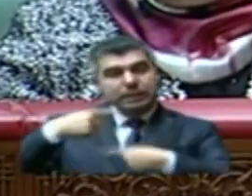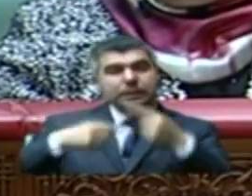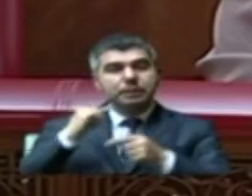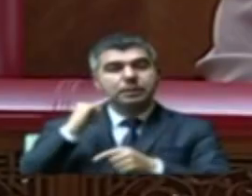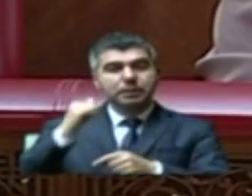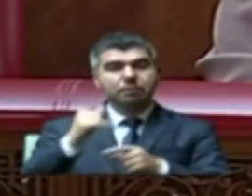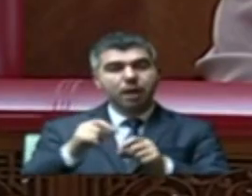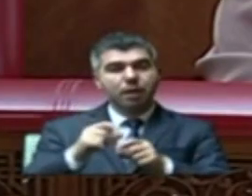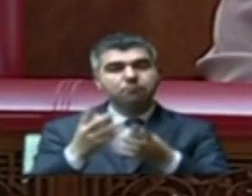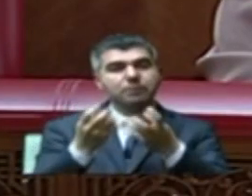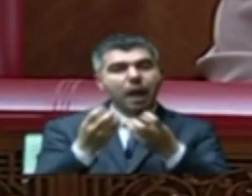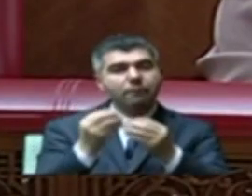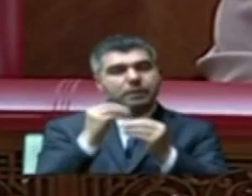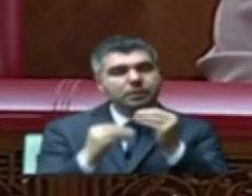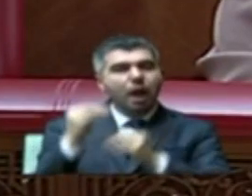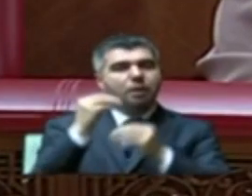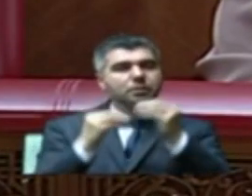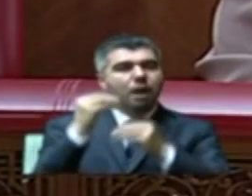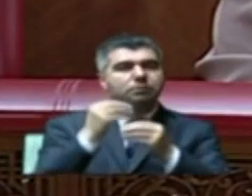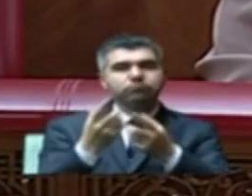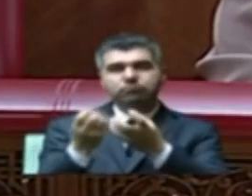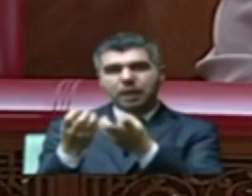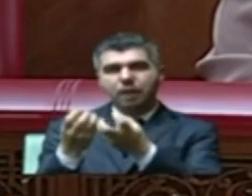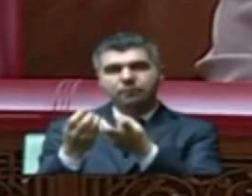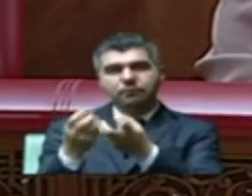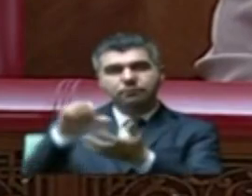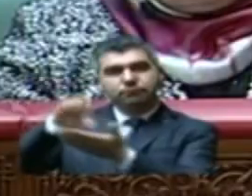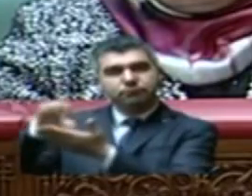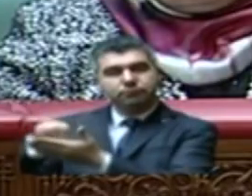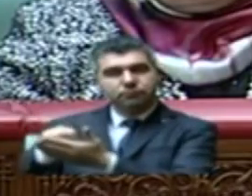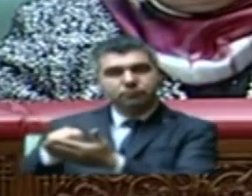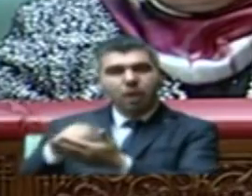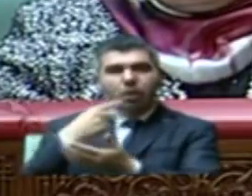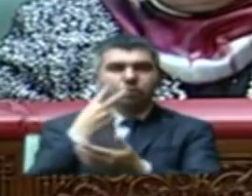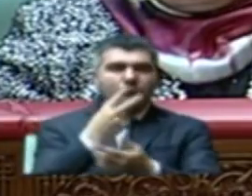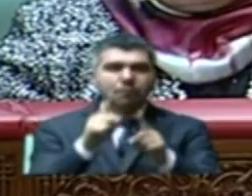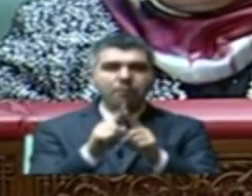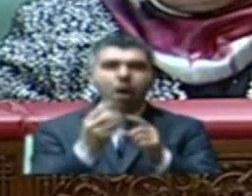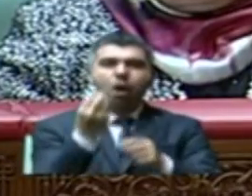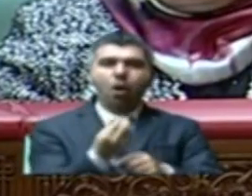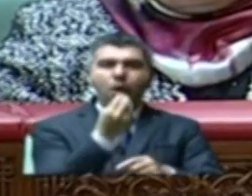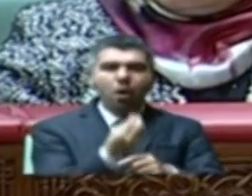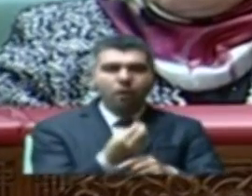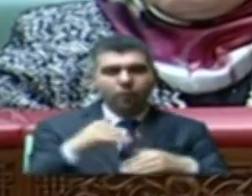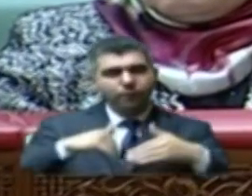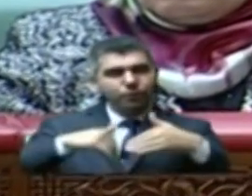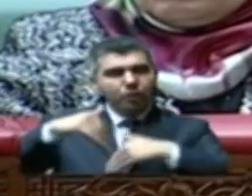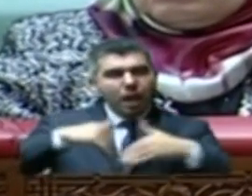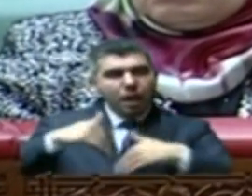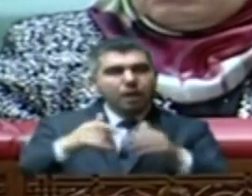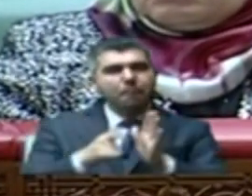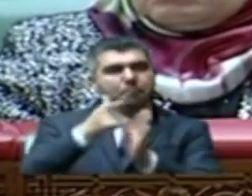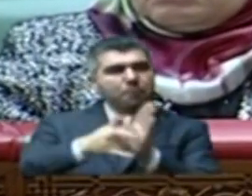يوم، وأوضاع هذه الشريحة مزرية للغاية، ويمكن أن نعثر على هؤلاء الأطفال بالمحطات الطرقية